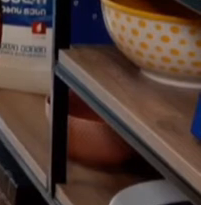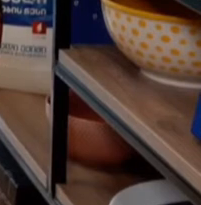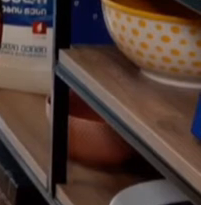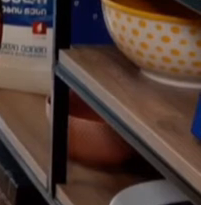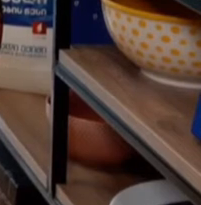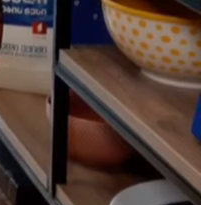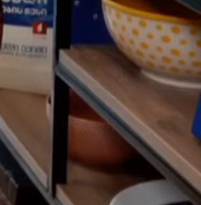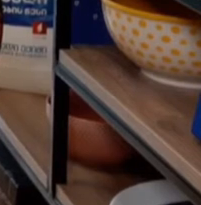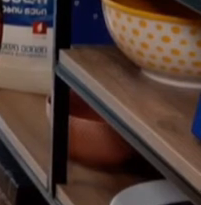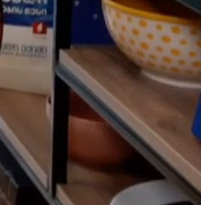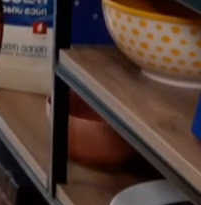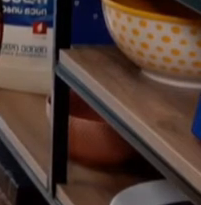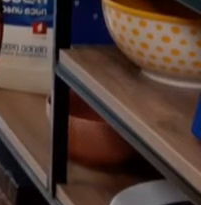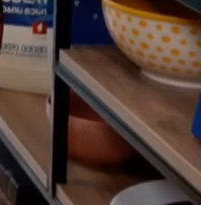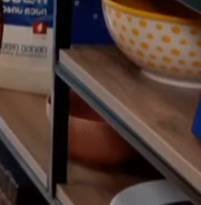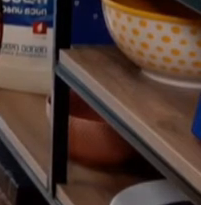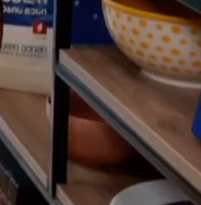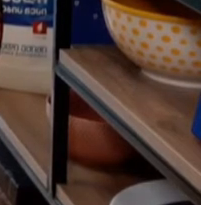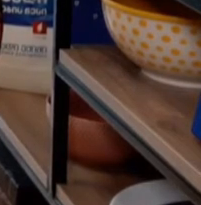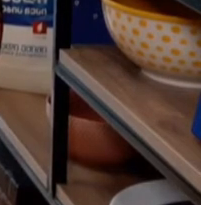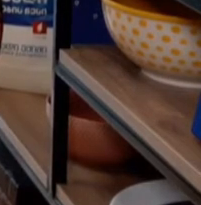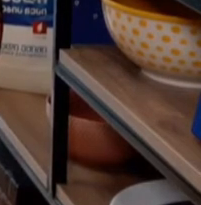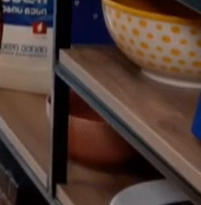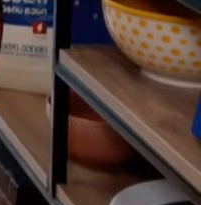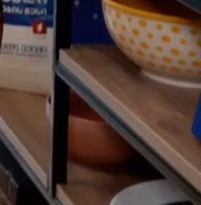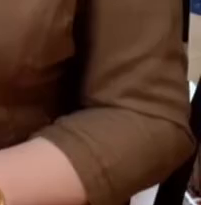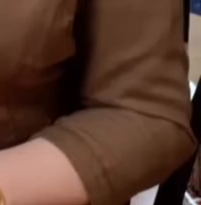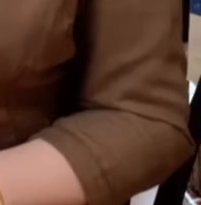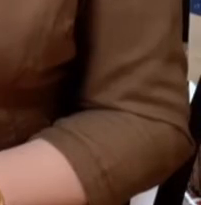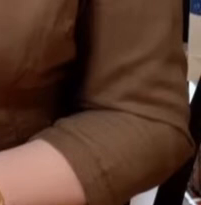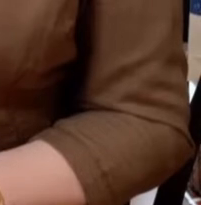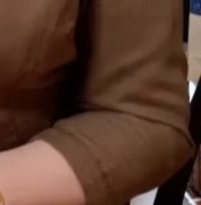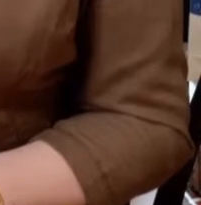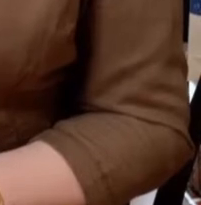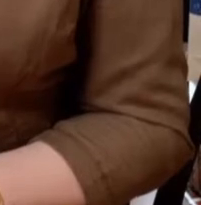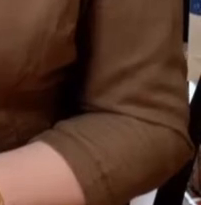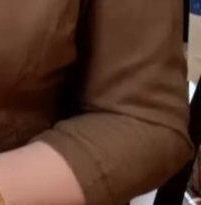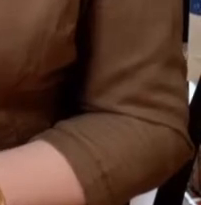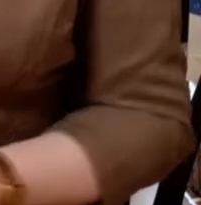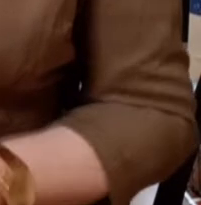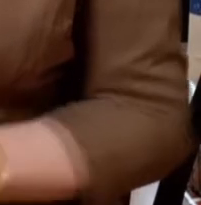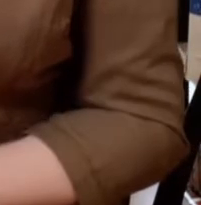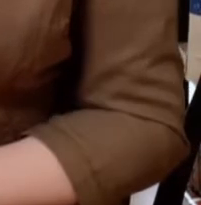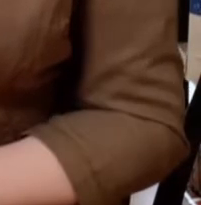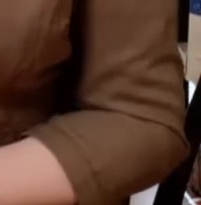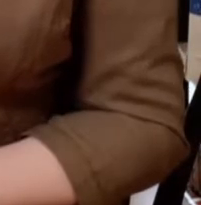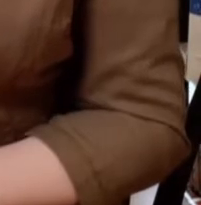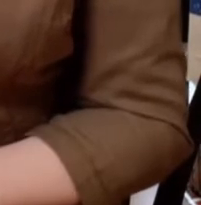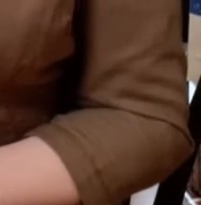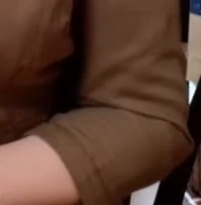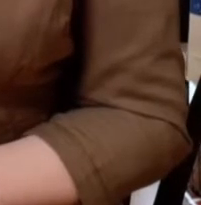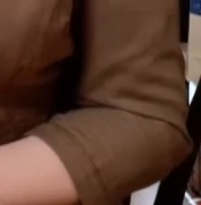ხშირად საუბრობთ ხოლმე. თუმცა როგორი უნდა იყოს შაქრიანი დიაბეტის მართვა ახალი კორონავირუსით გამოწვეული ინფექციის